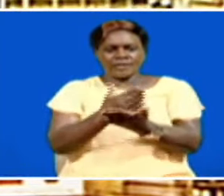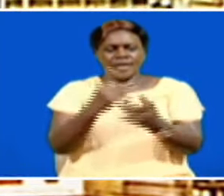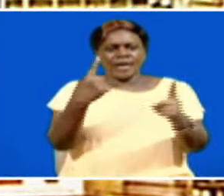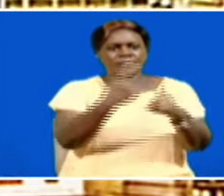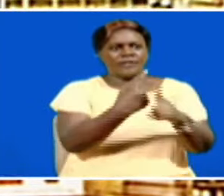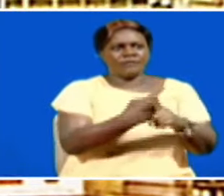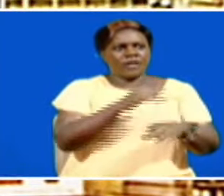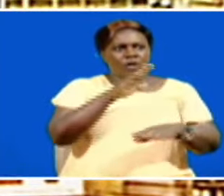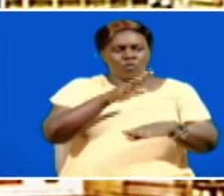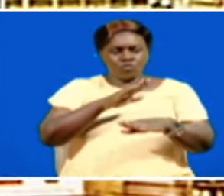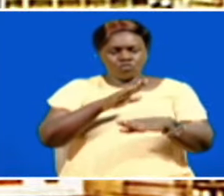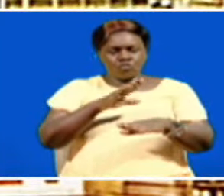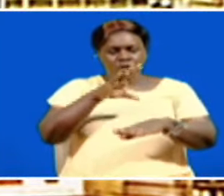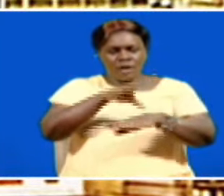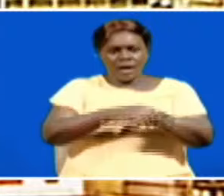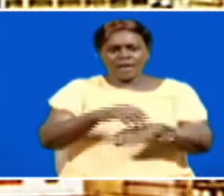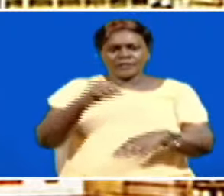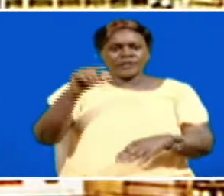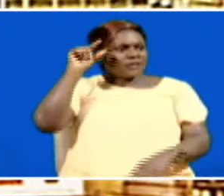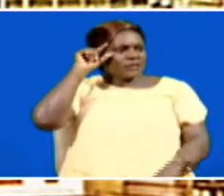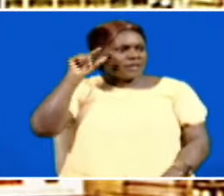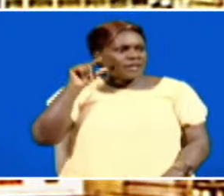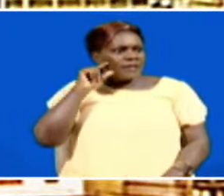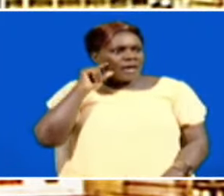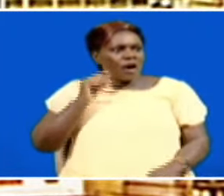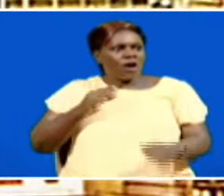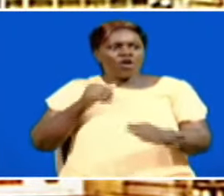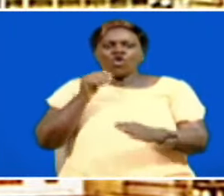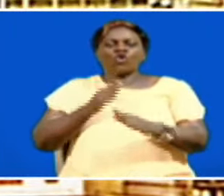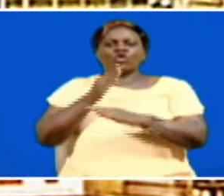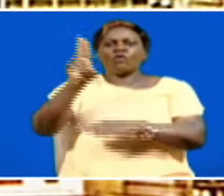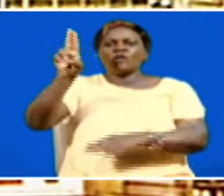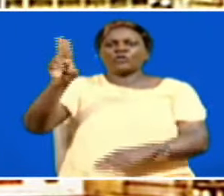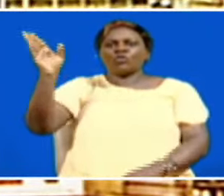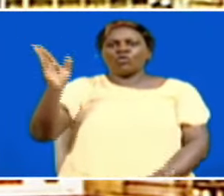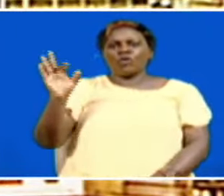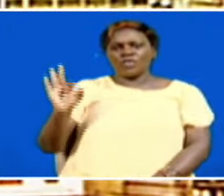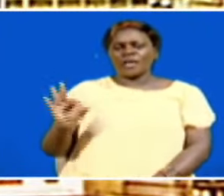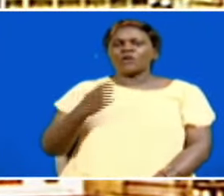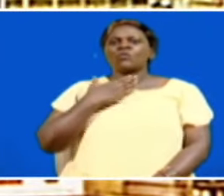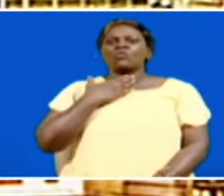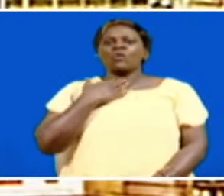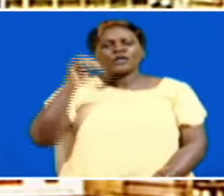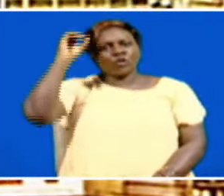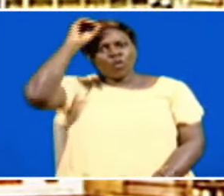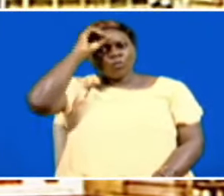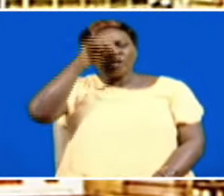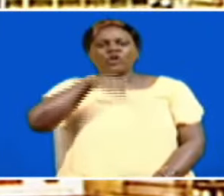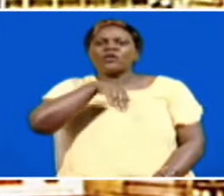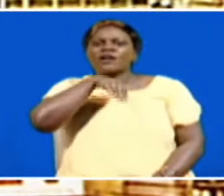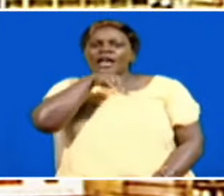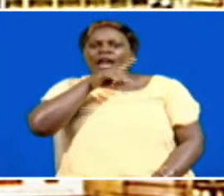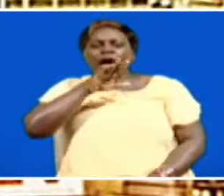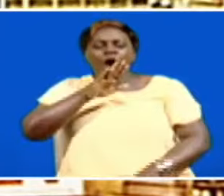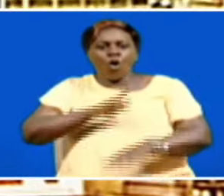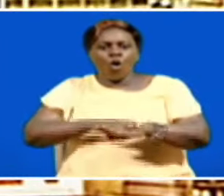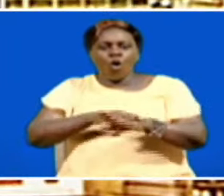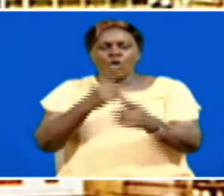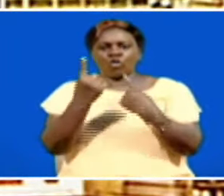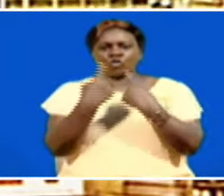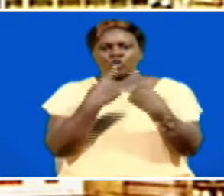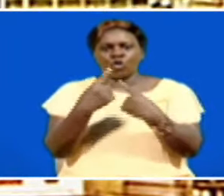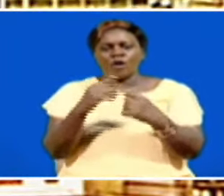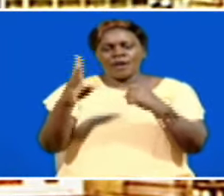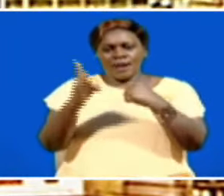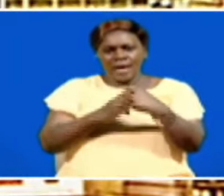mbalimbali kuhusu kuafikiwa kwa kanuni ya jinsia isiyozidi thuluthi mbili akitaka maoni ya Raila kuhusu mazungumzo hayo.